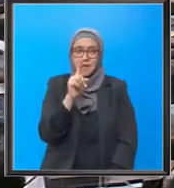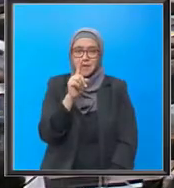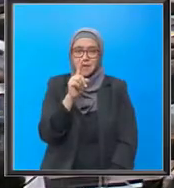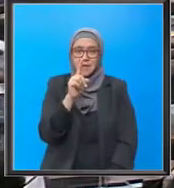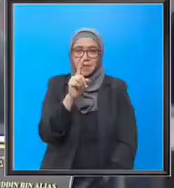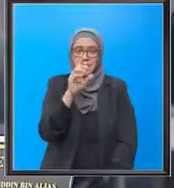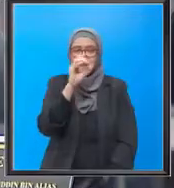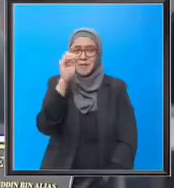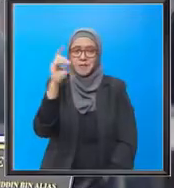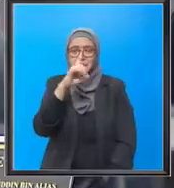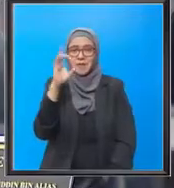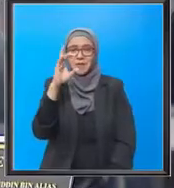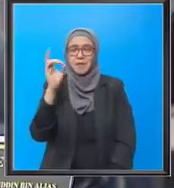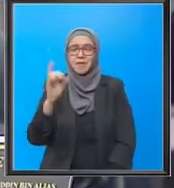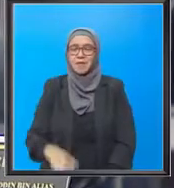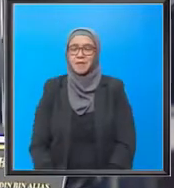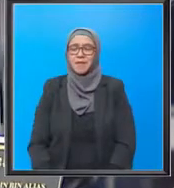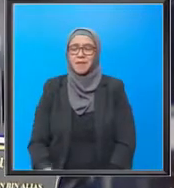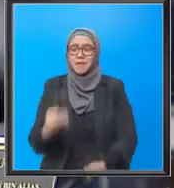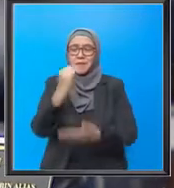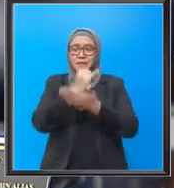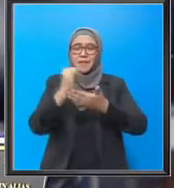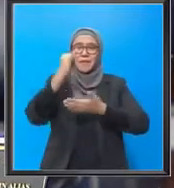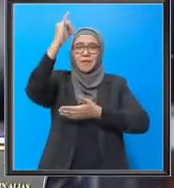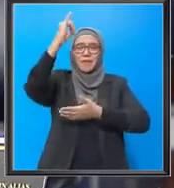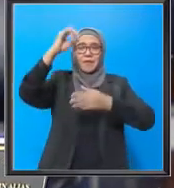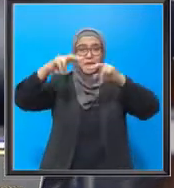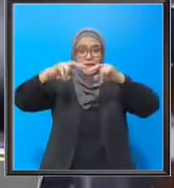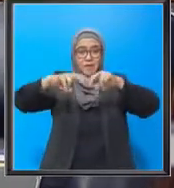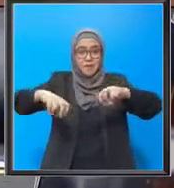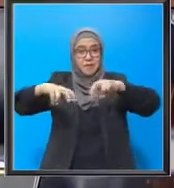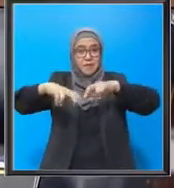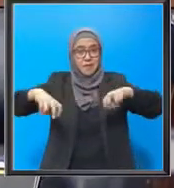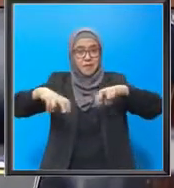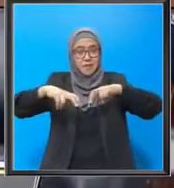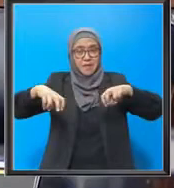101 disitu Penyelidikan dan kemajuan pertanian